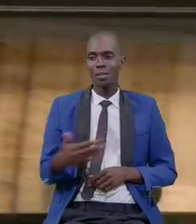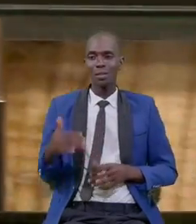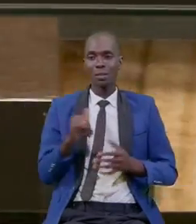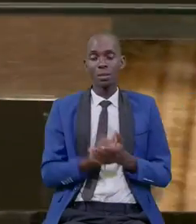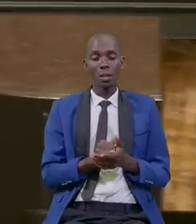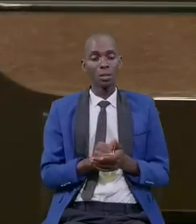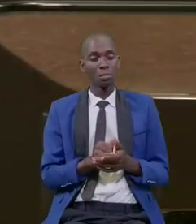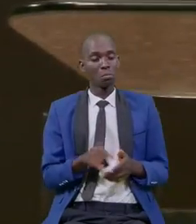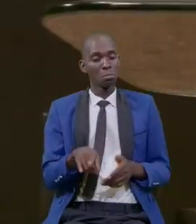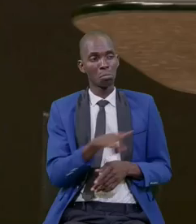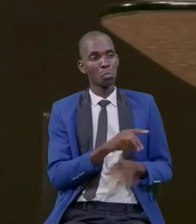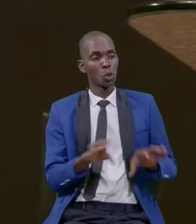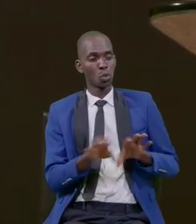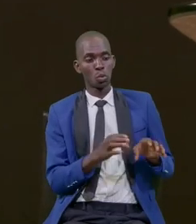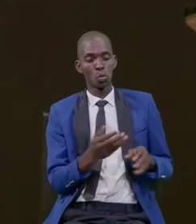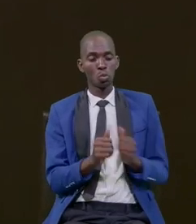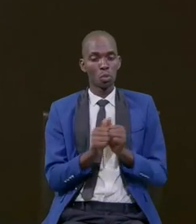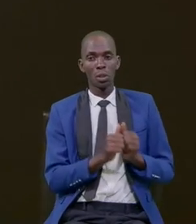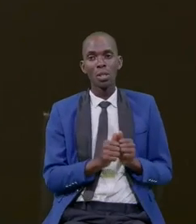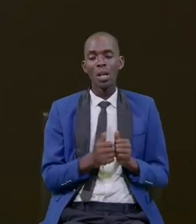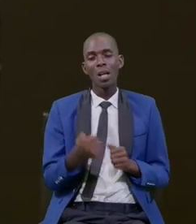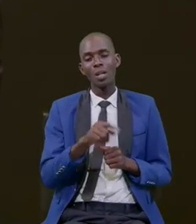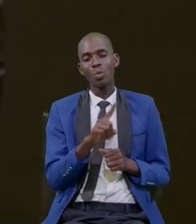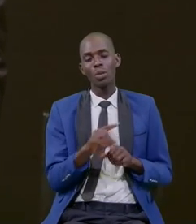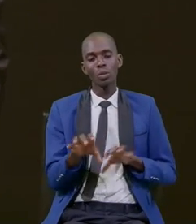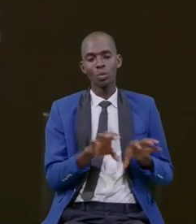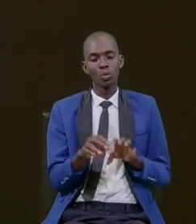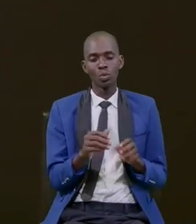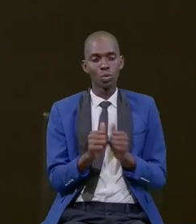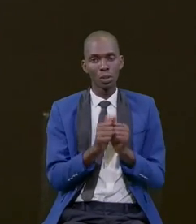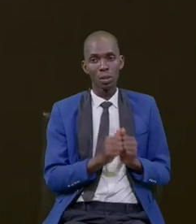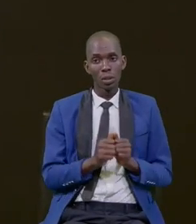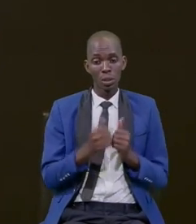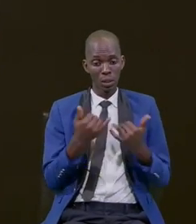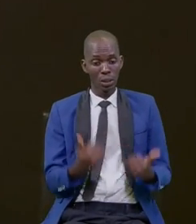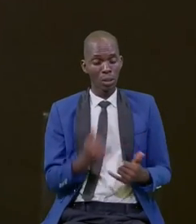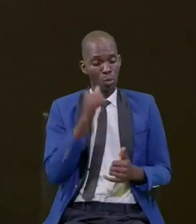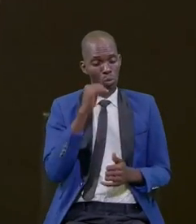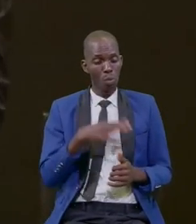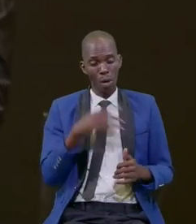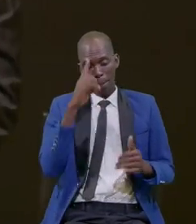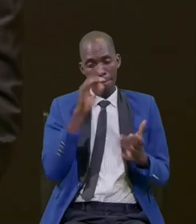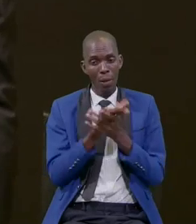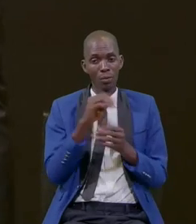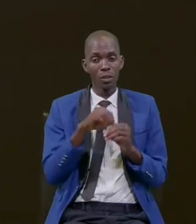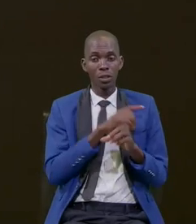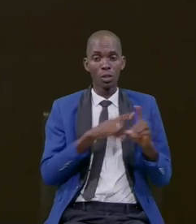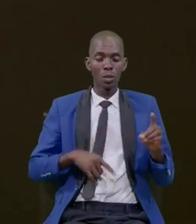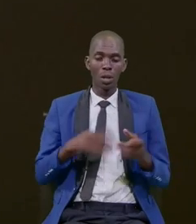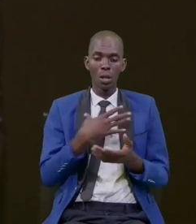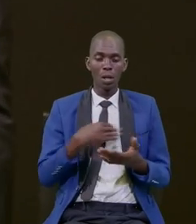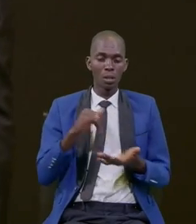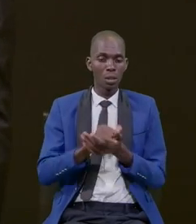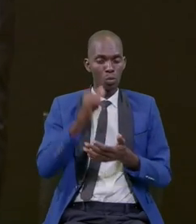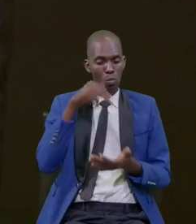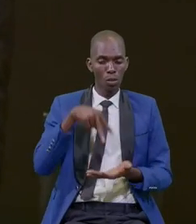ensemble, tout ce qu'ils allaient ensemble, maintenant elle croyait au Seigneur. Voici là où elle se tient, elle se tenait.